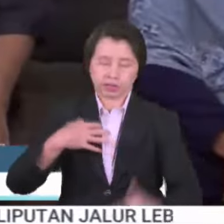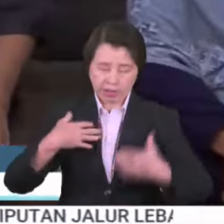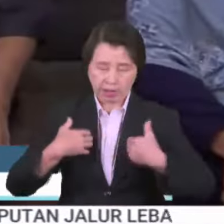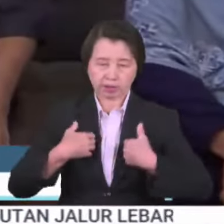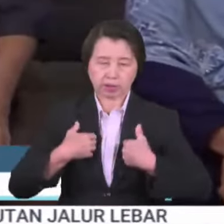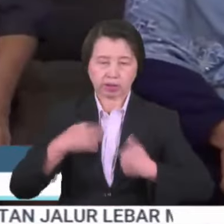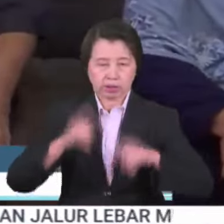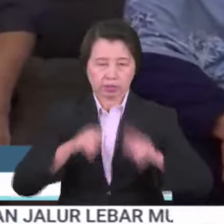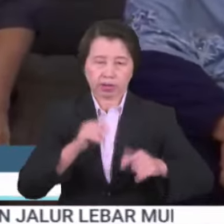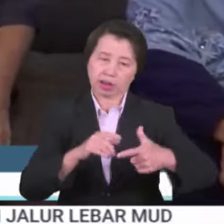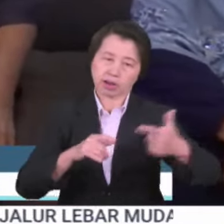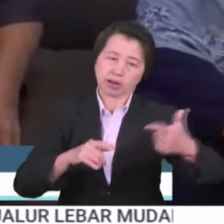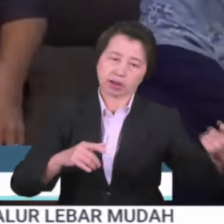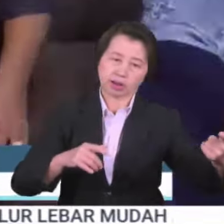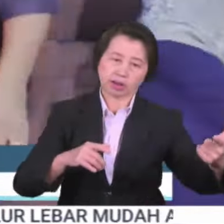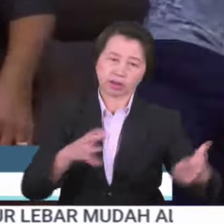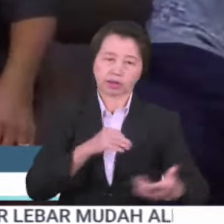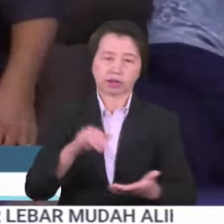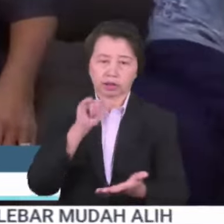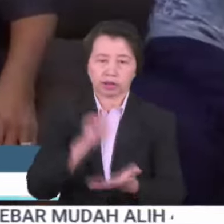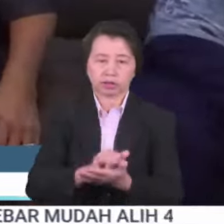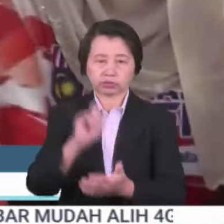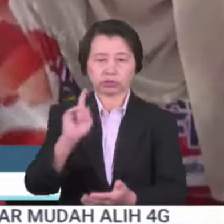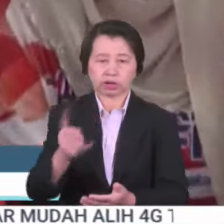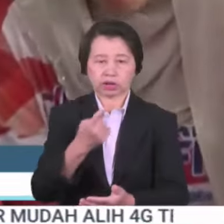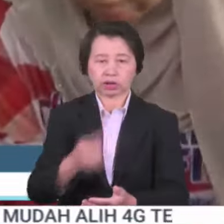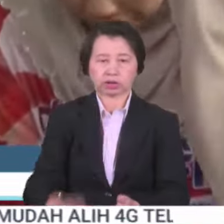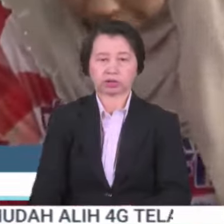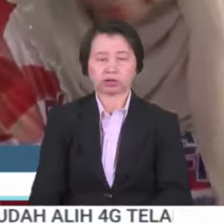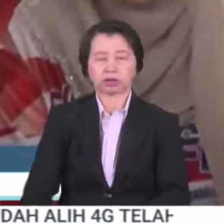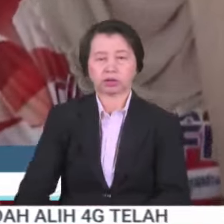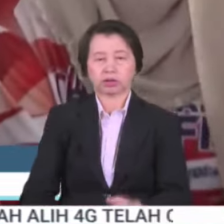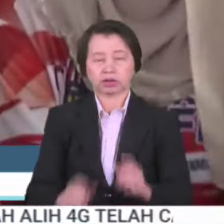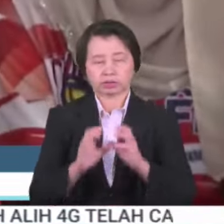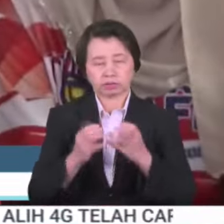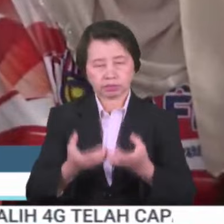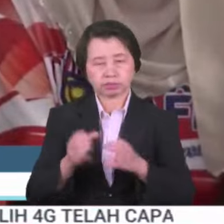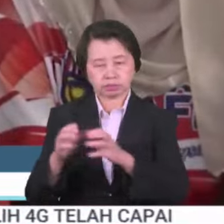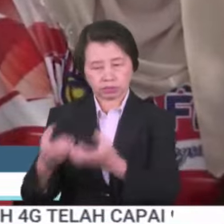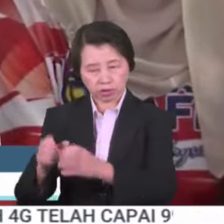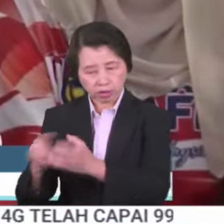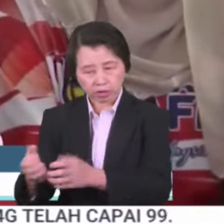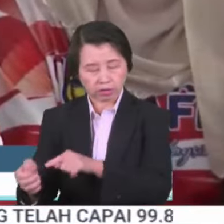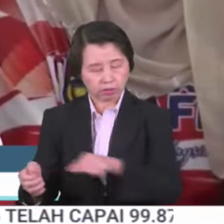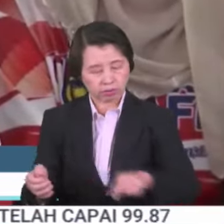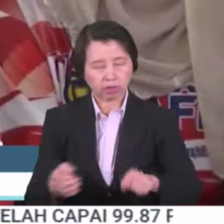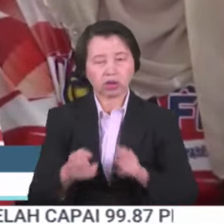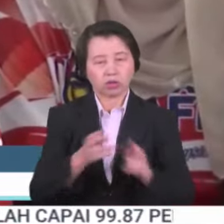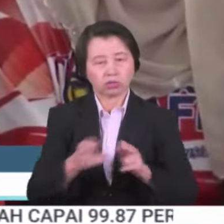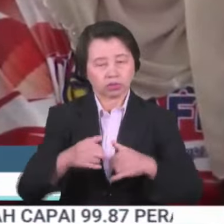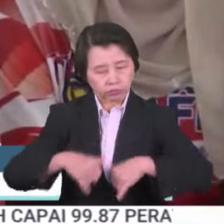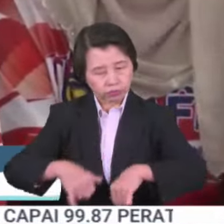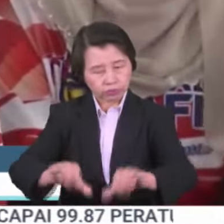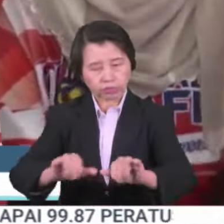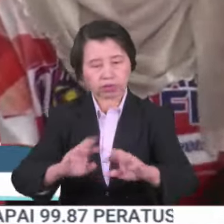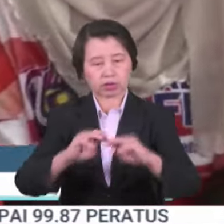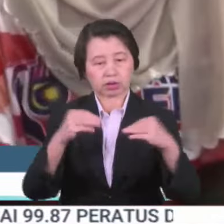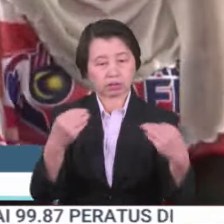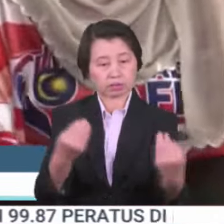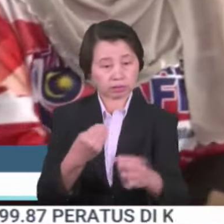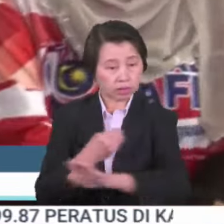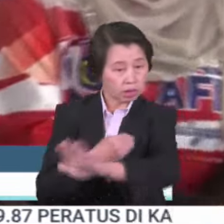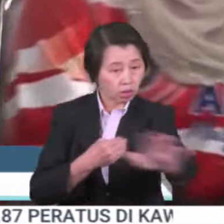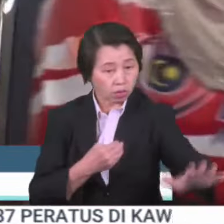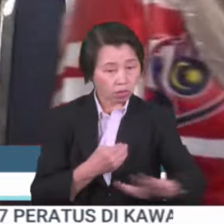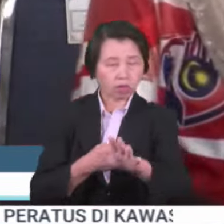dan pelbagai yang lain, dan itu hanyalah sebagai katalis kepada usaha-usaha berterusan kita supaya masyarakat secara